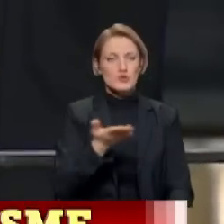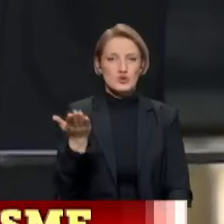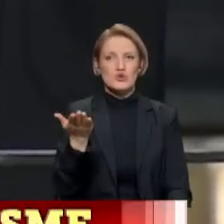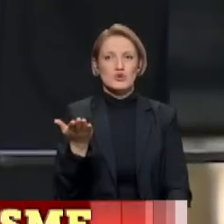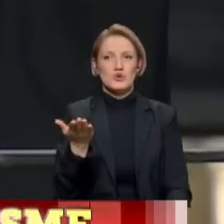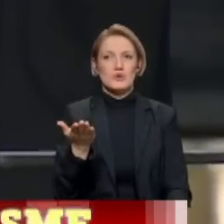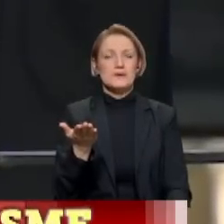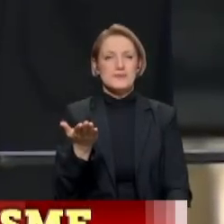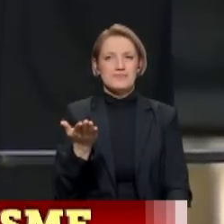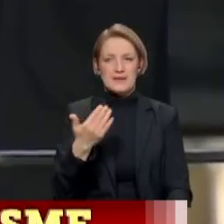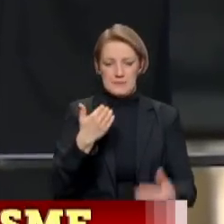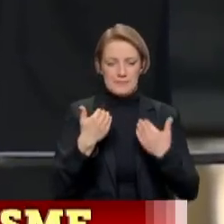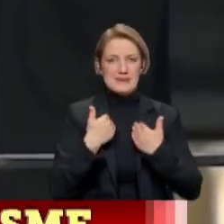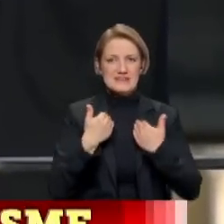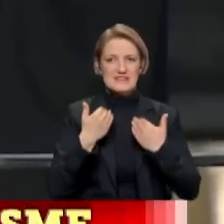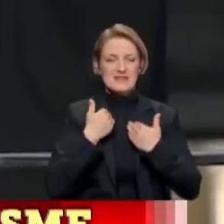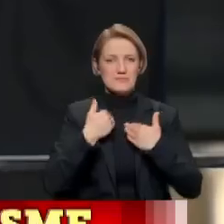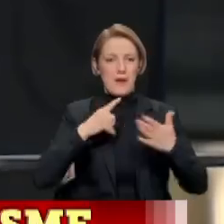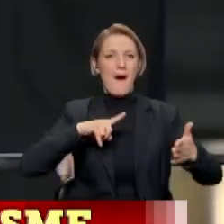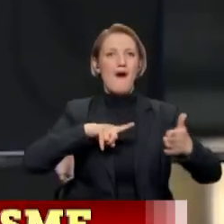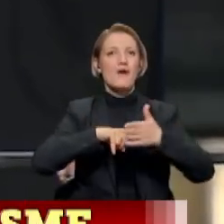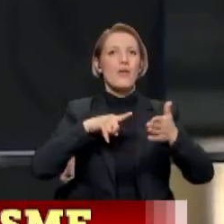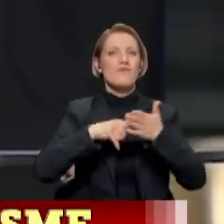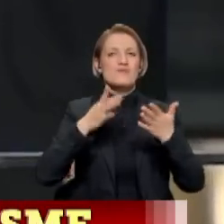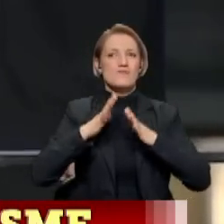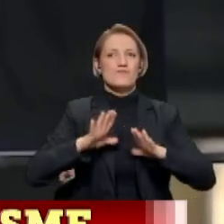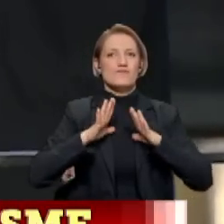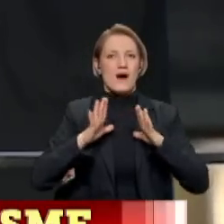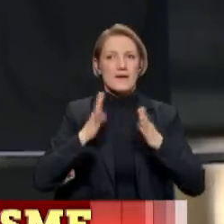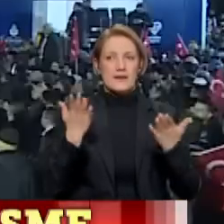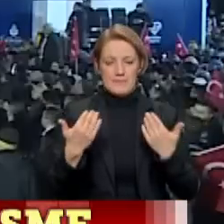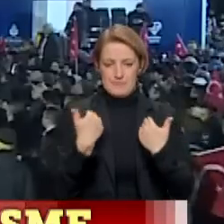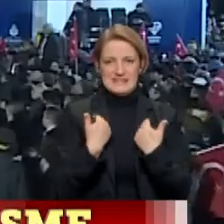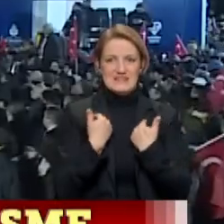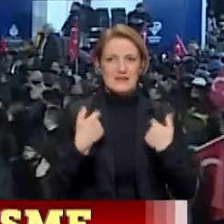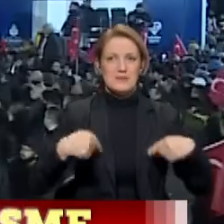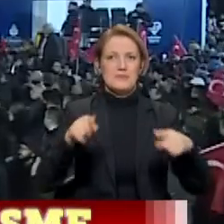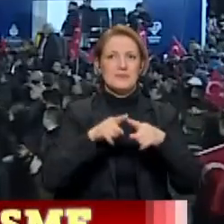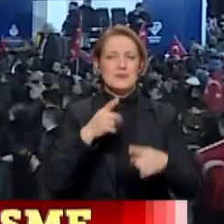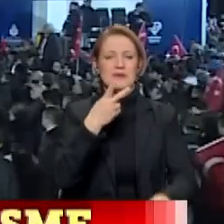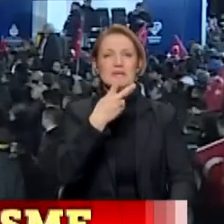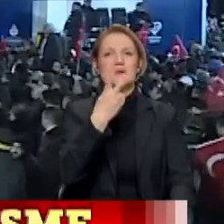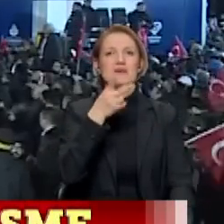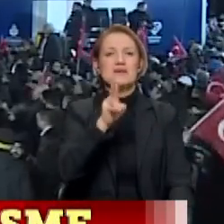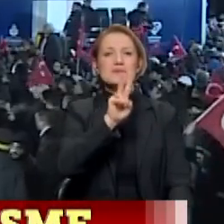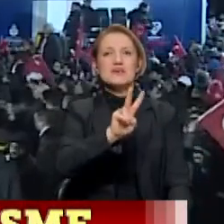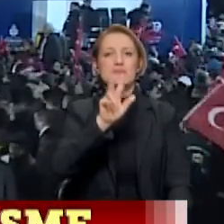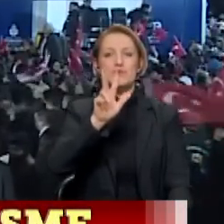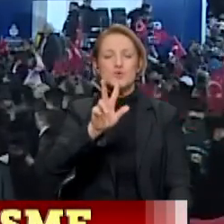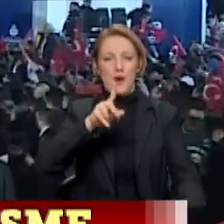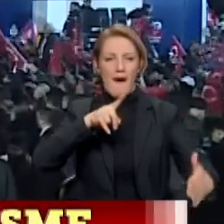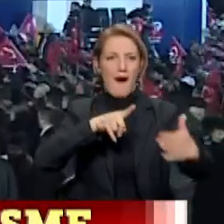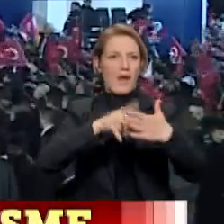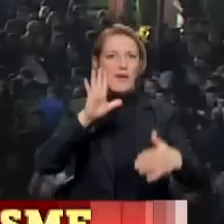musunuz? Bizim ideallerimiz var. Bizim 2023 ideallerimiz